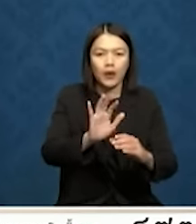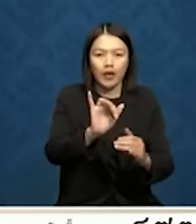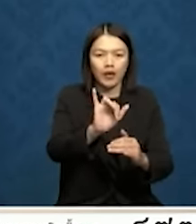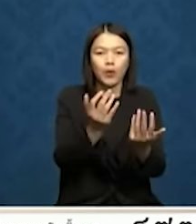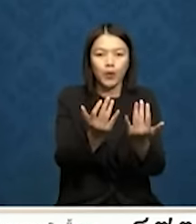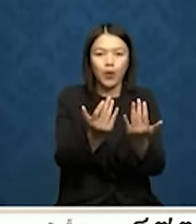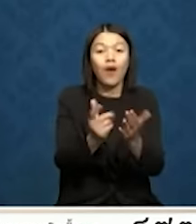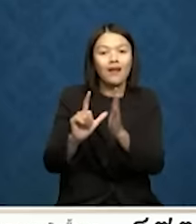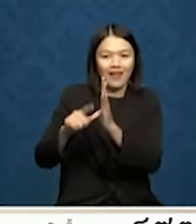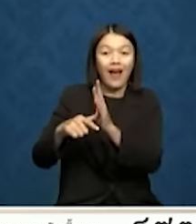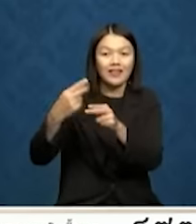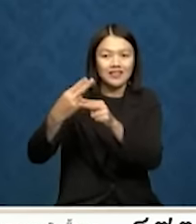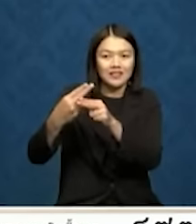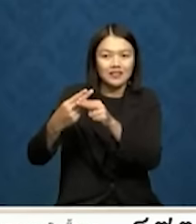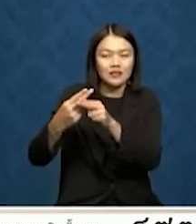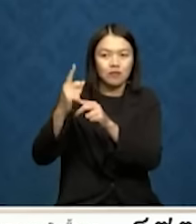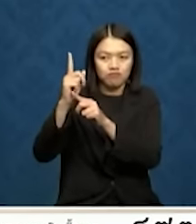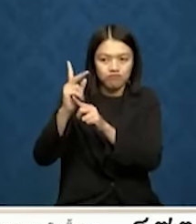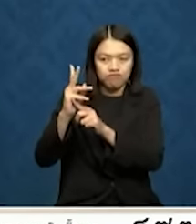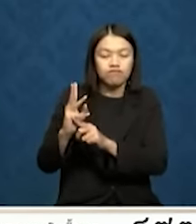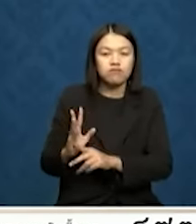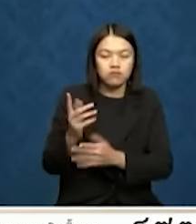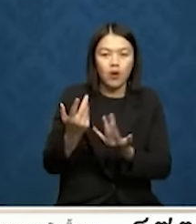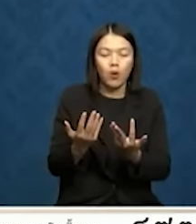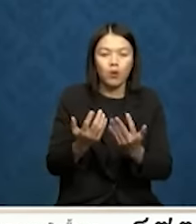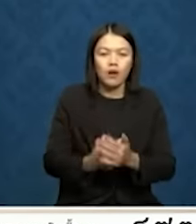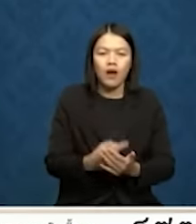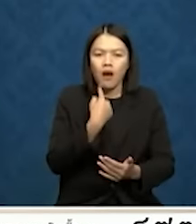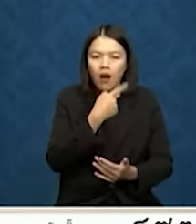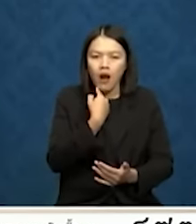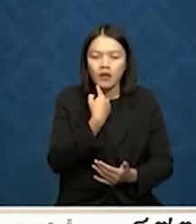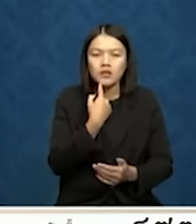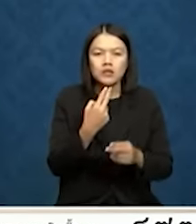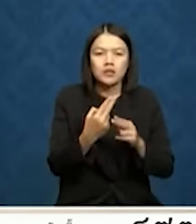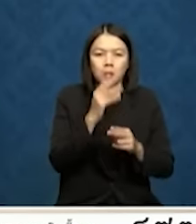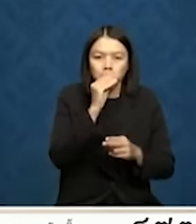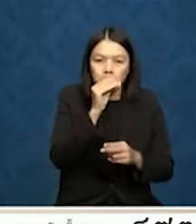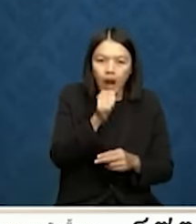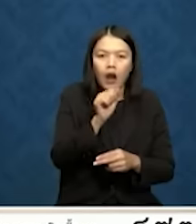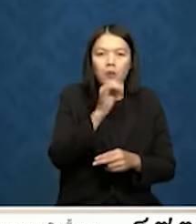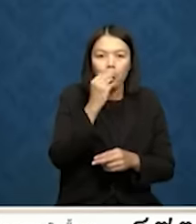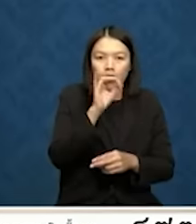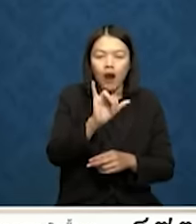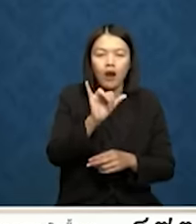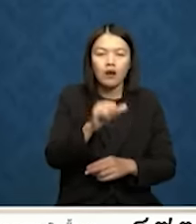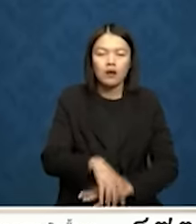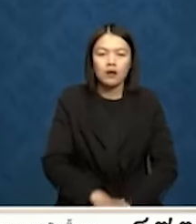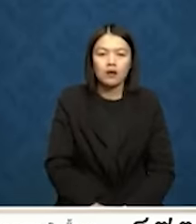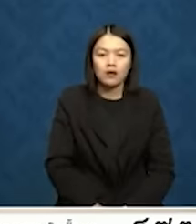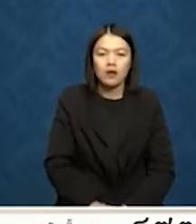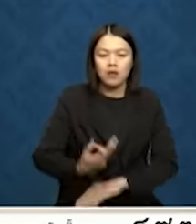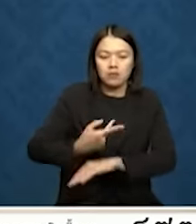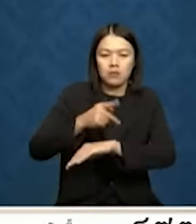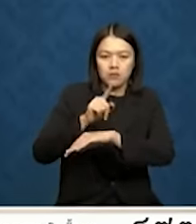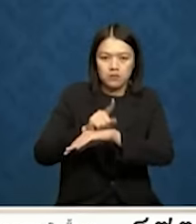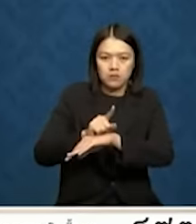าเลขาจะอ่านชื่อตามลำดับรายชื่อสำหรับท่านที่ยังไม่ได้ขานแล้วทางประธ